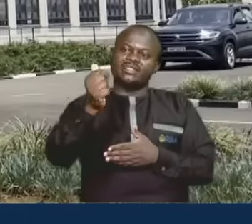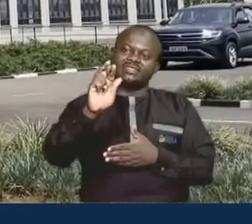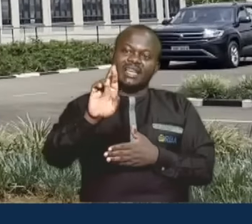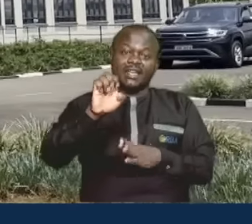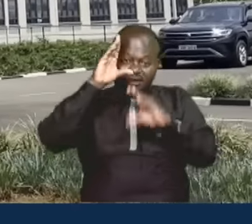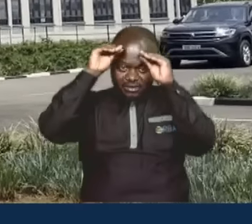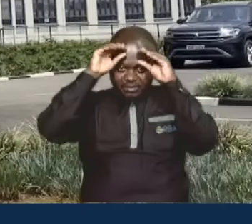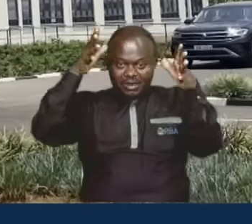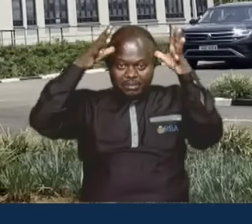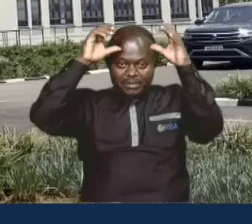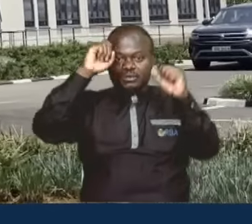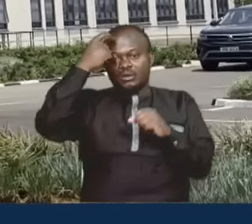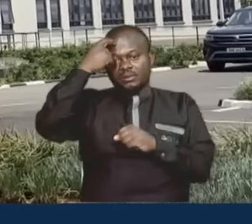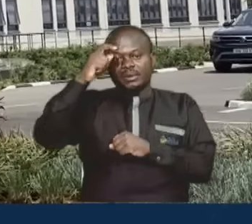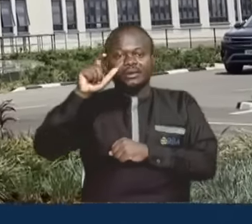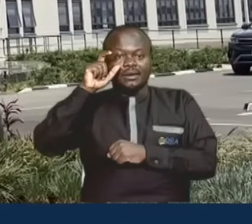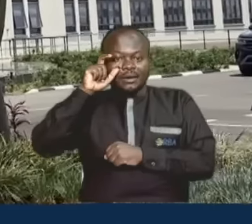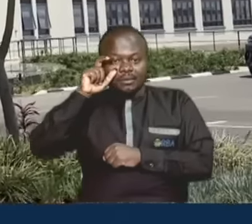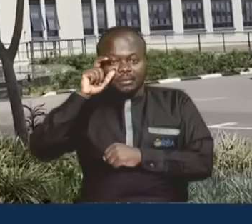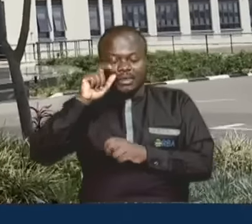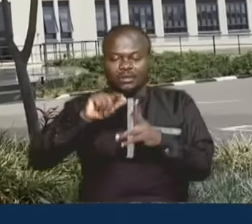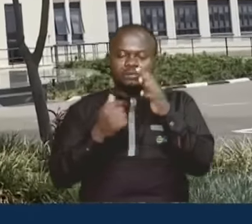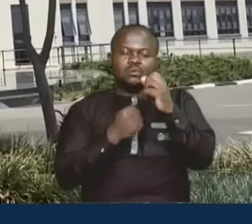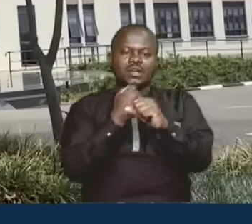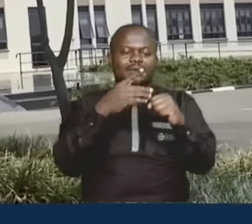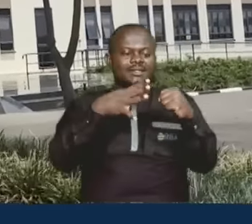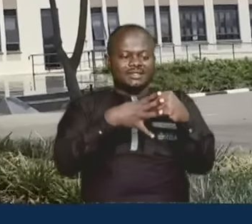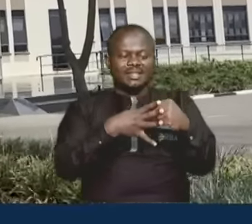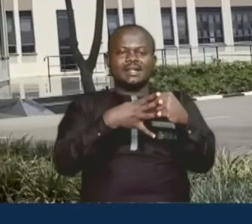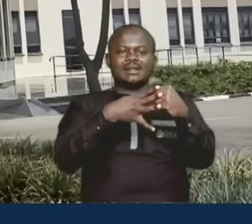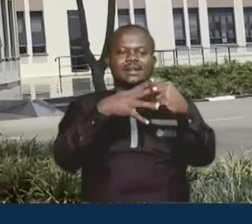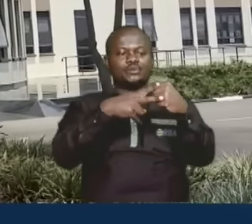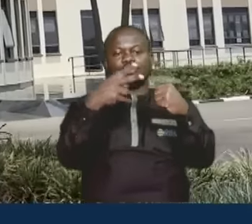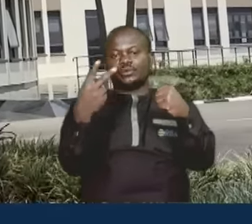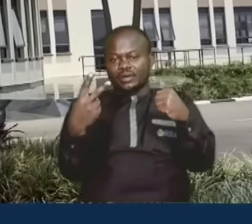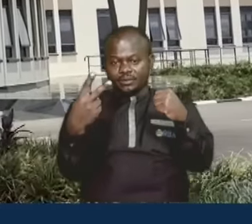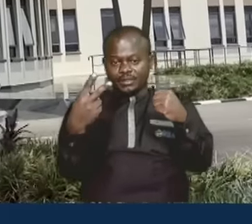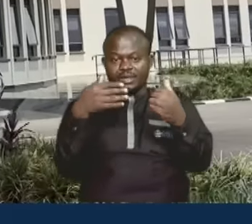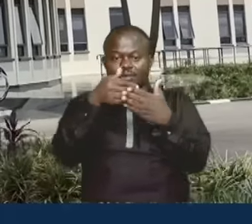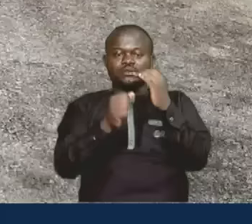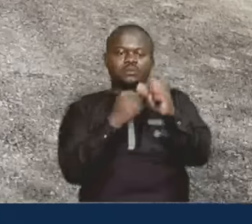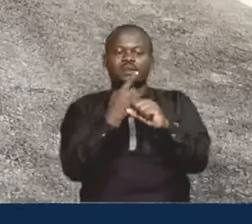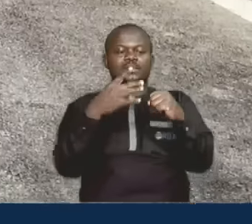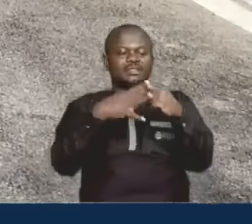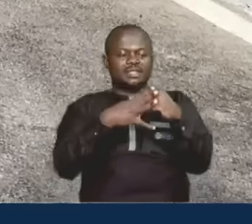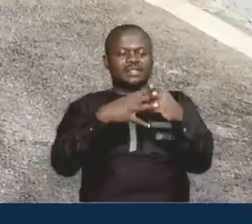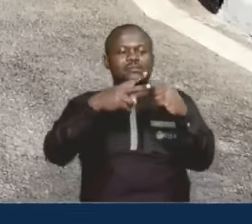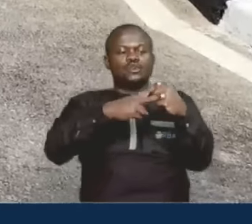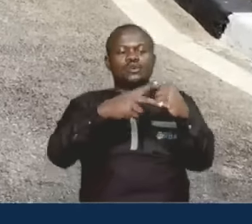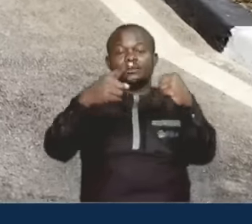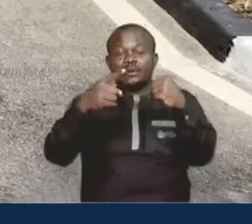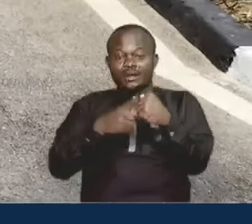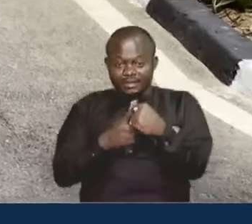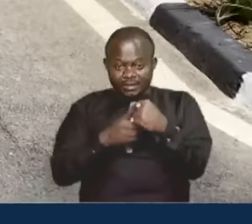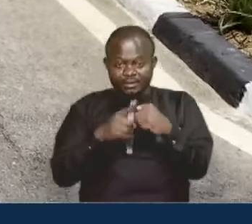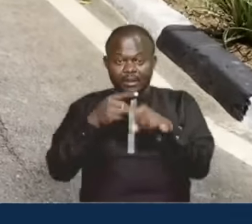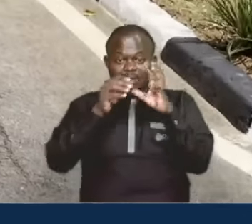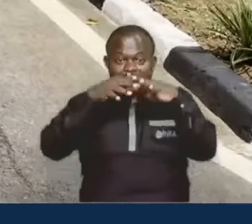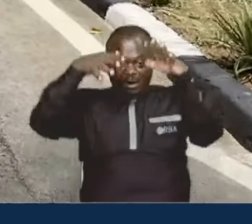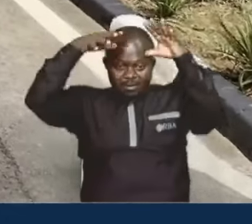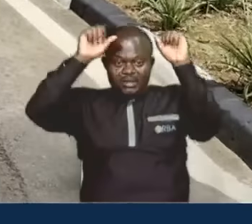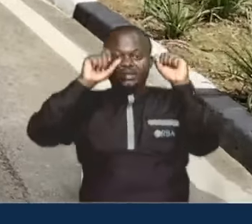na Perezida wa Repubulika y'u Rwanda Paul Kagame kuva mu mwaka 1972 kugeza mu mwaka 1976 ndetse na Perezida wa